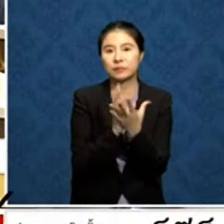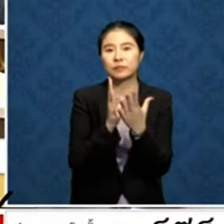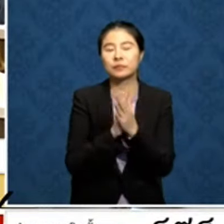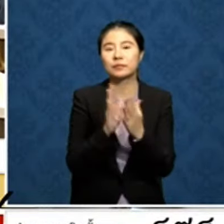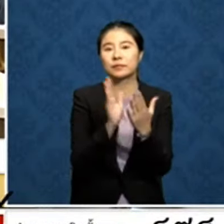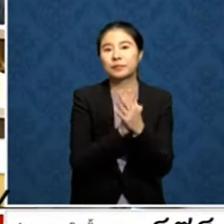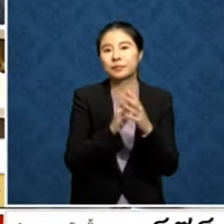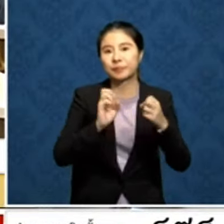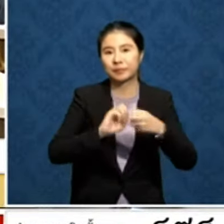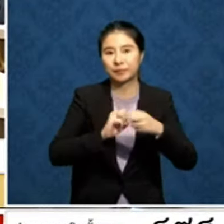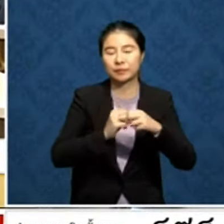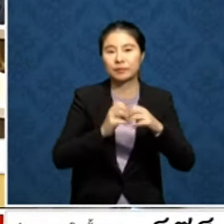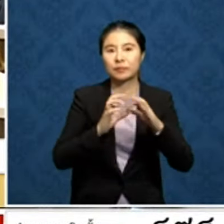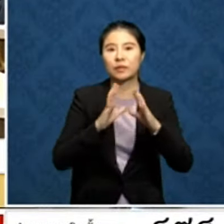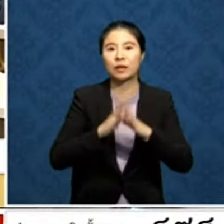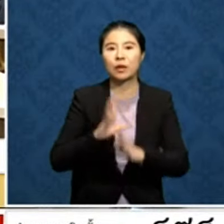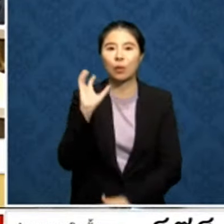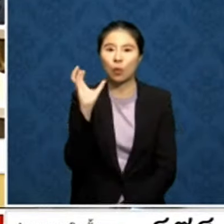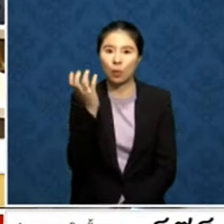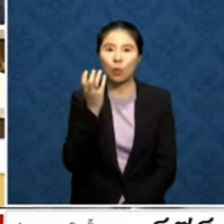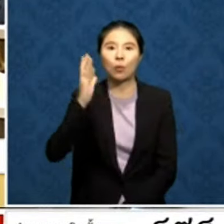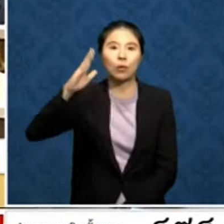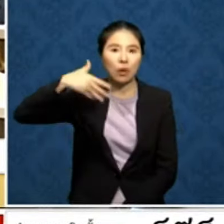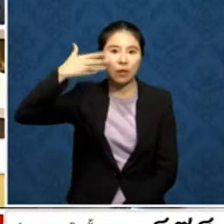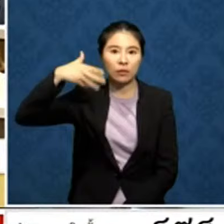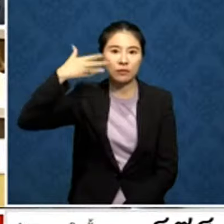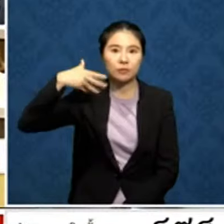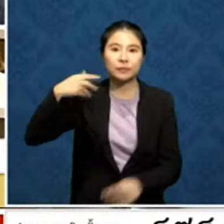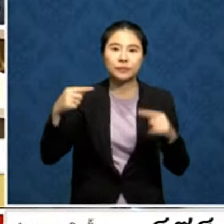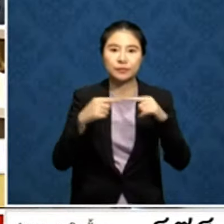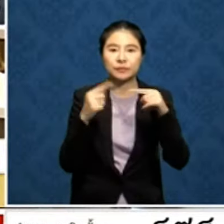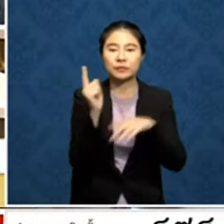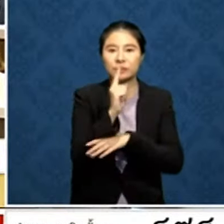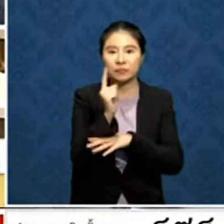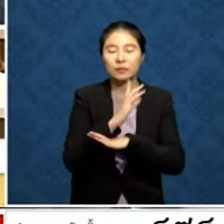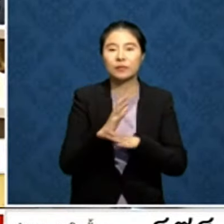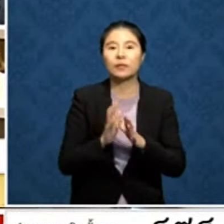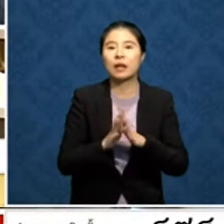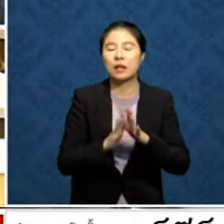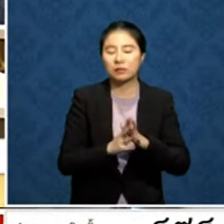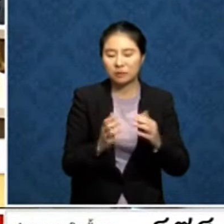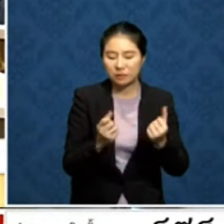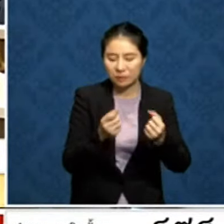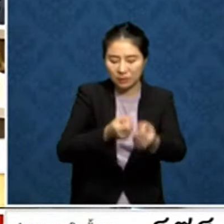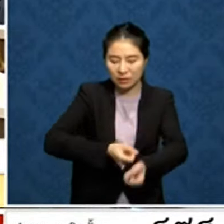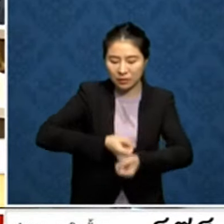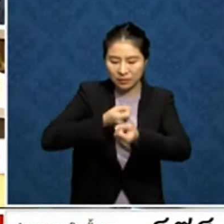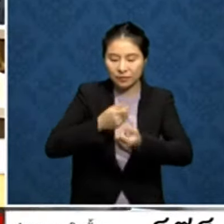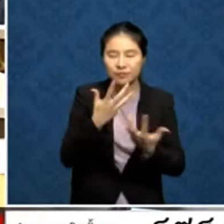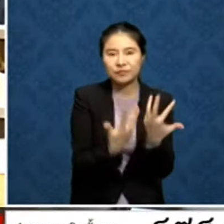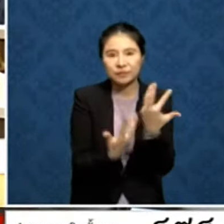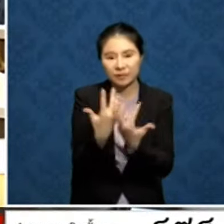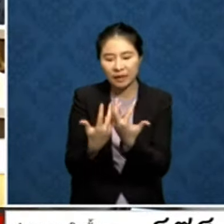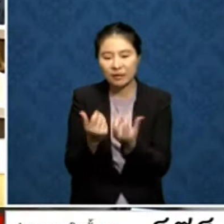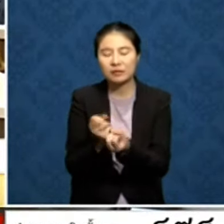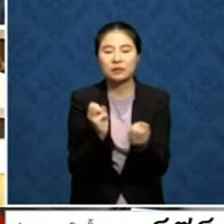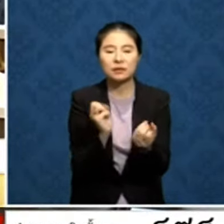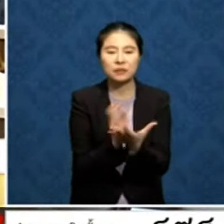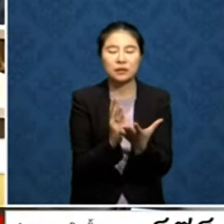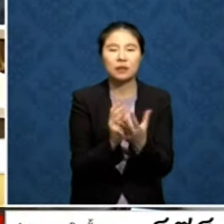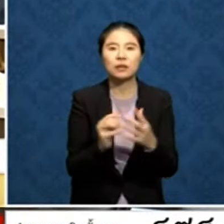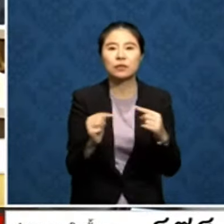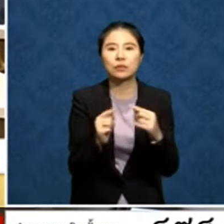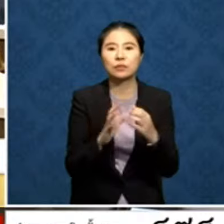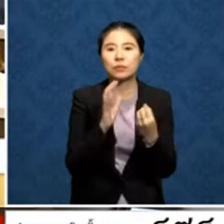นินโยที่ทำให้เกิดภัยแล้งภัยร้อนจนผลผลิตภาคการเกษตรของเราหลายประเภทได้รับผลกระทบครับไม่ว่าจะเป็น